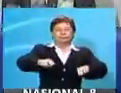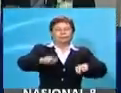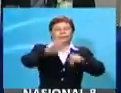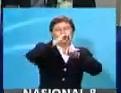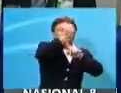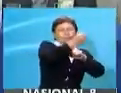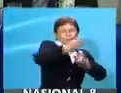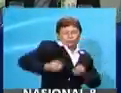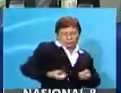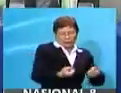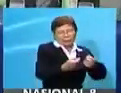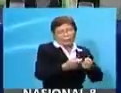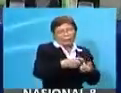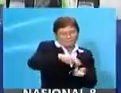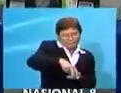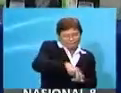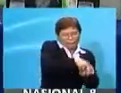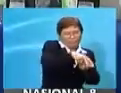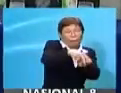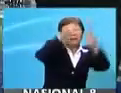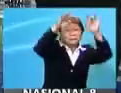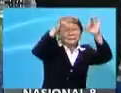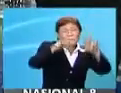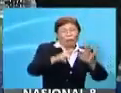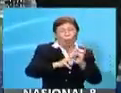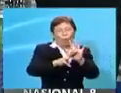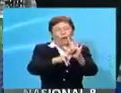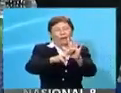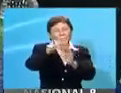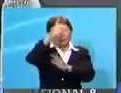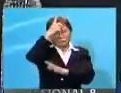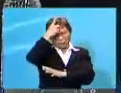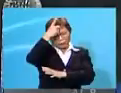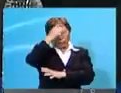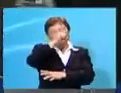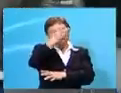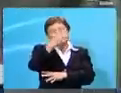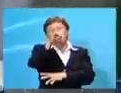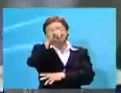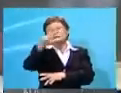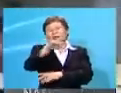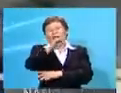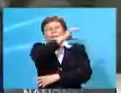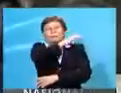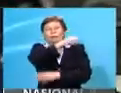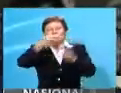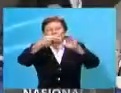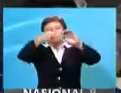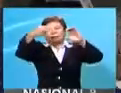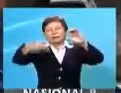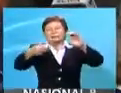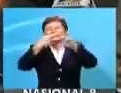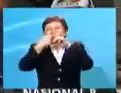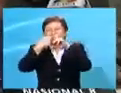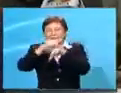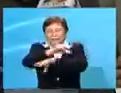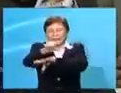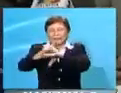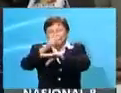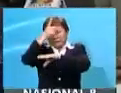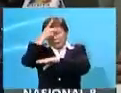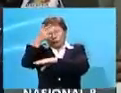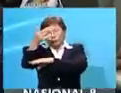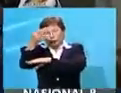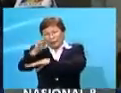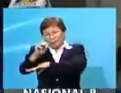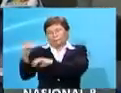persatuan Ski dan papan luncur Salji Malaysia yang diwakili Tan Sri Datuk Seri Sahril shamsuddin dan pengerusi genting Secret Garden Datuk Lim chiwaah